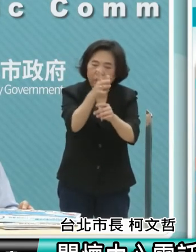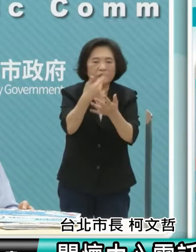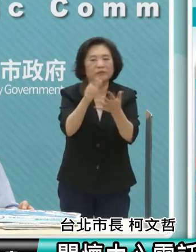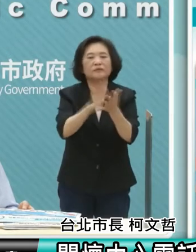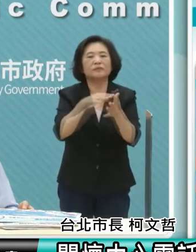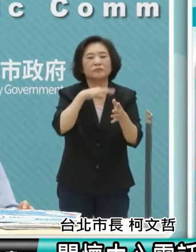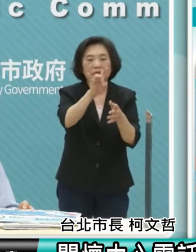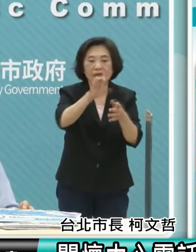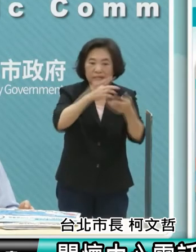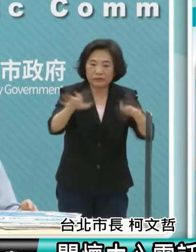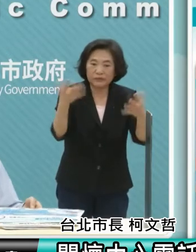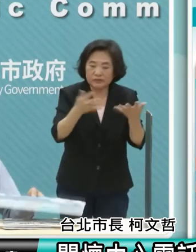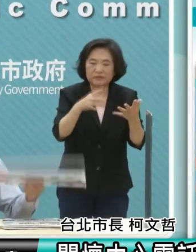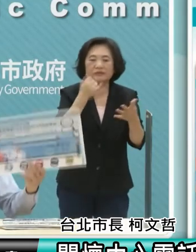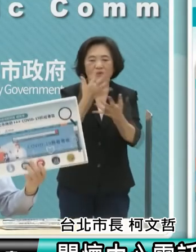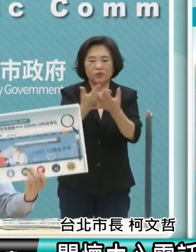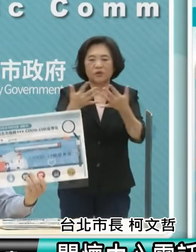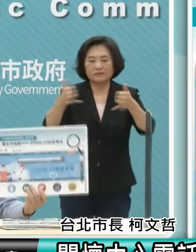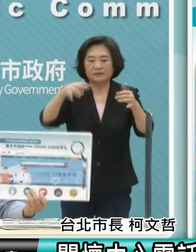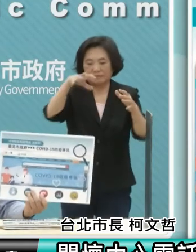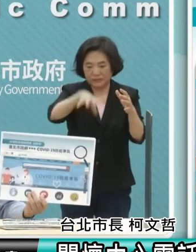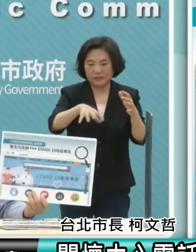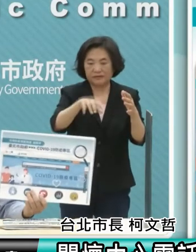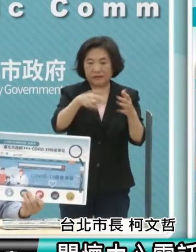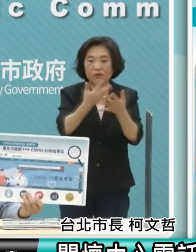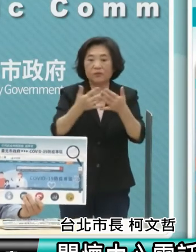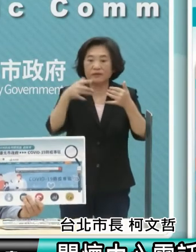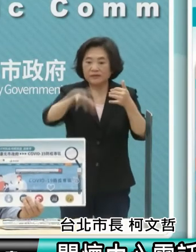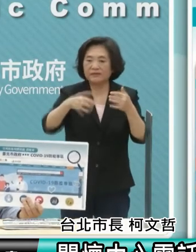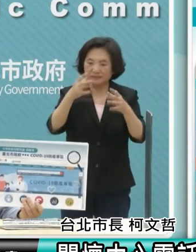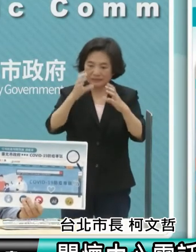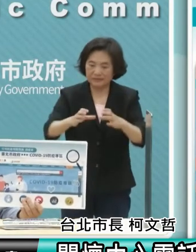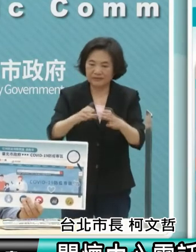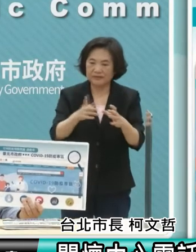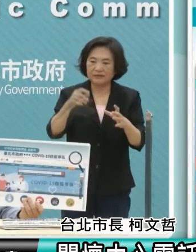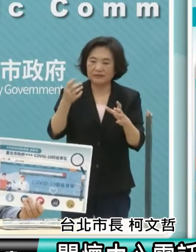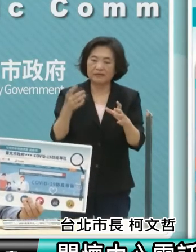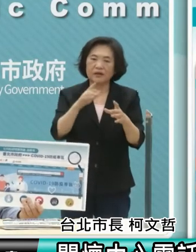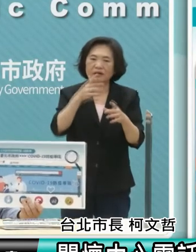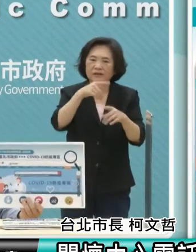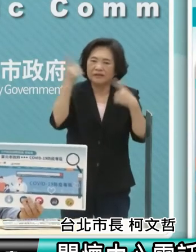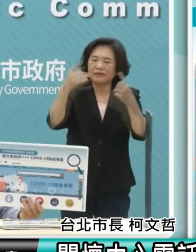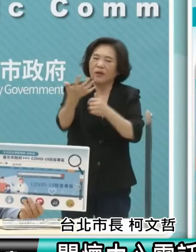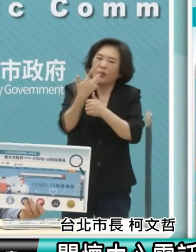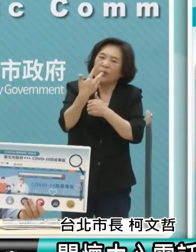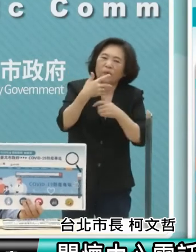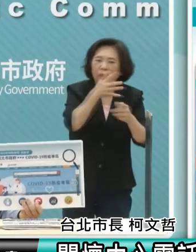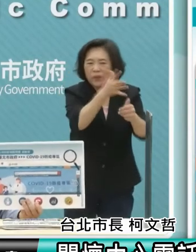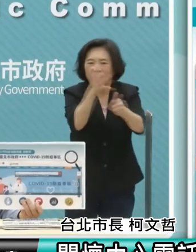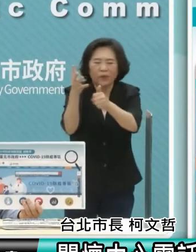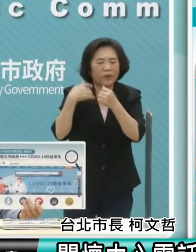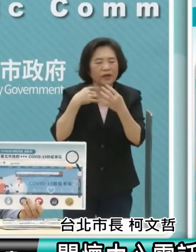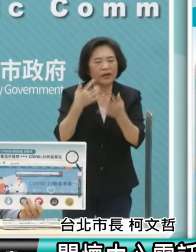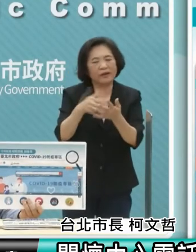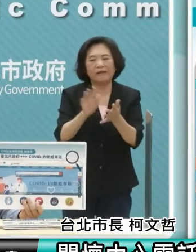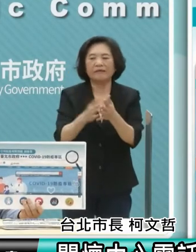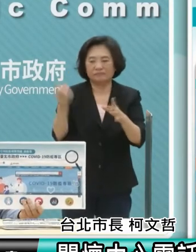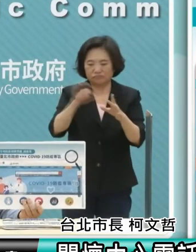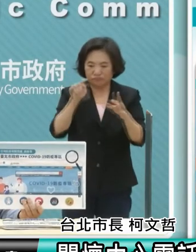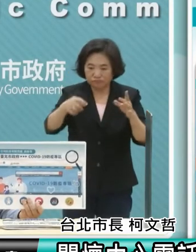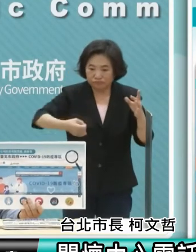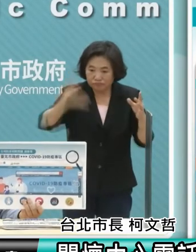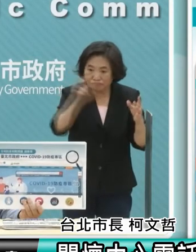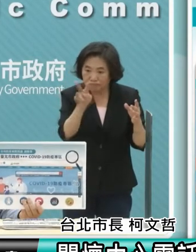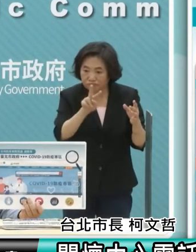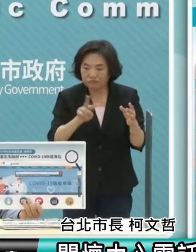面，那你自己上去看。所以要拜托各位市民朋友，你知道求人不如求己，你打电话去问人家，